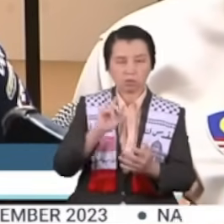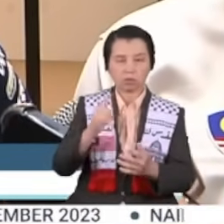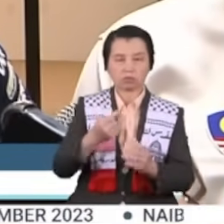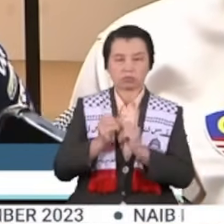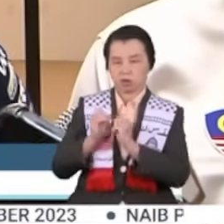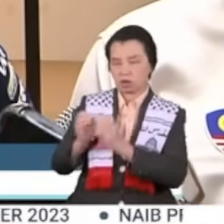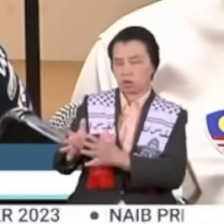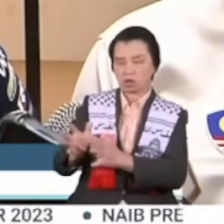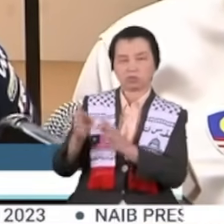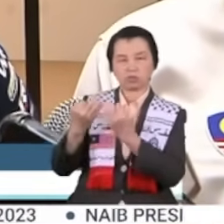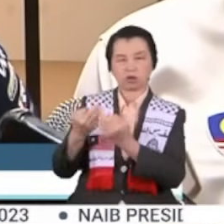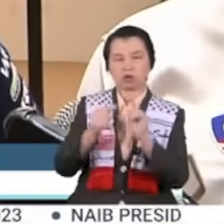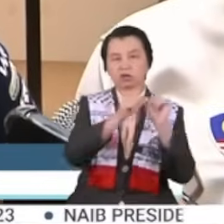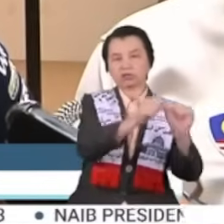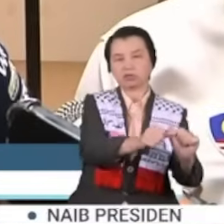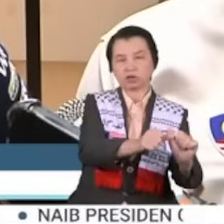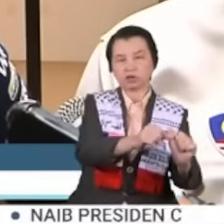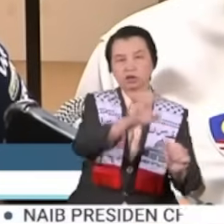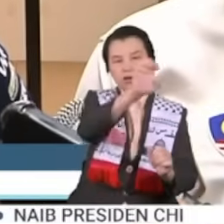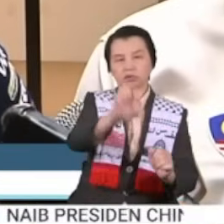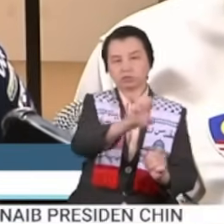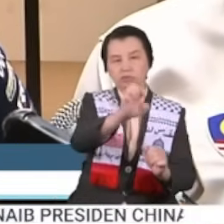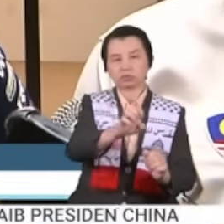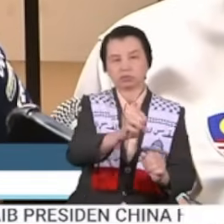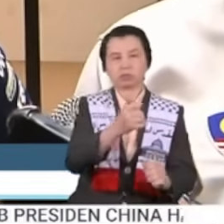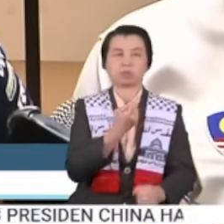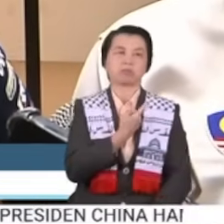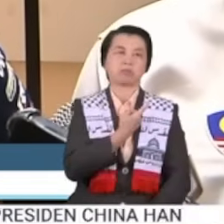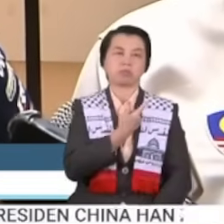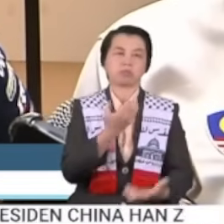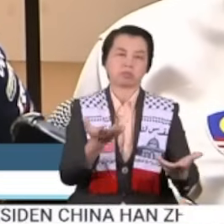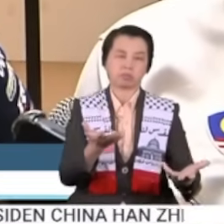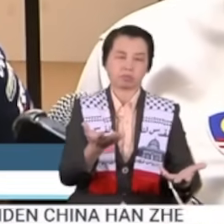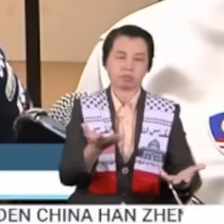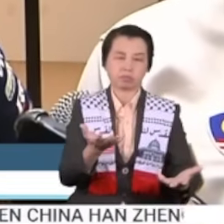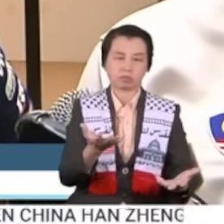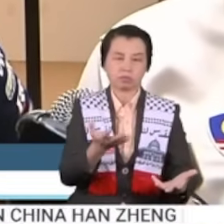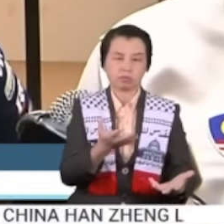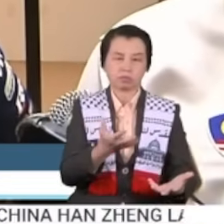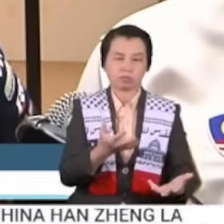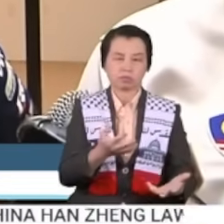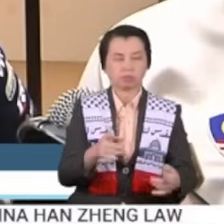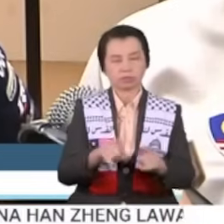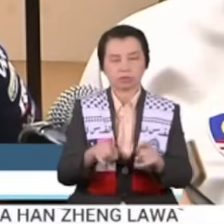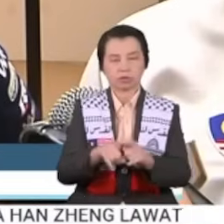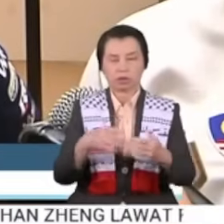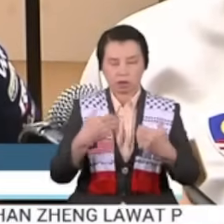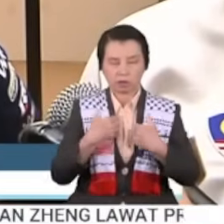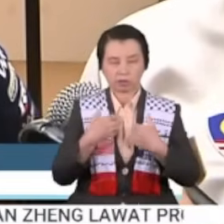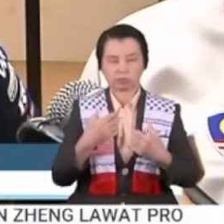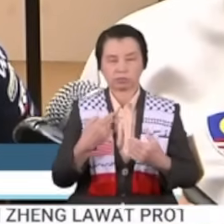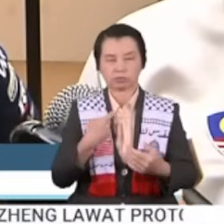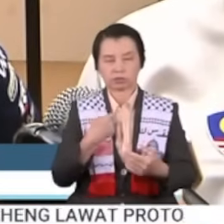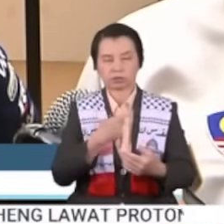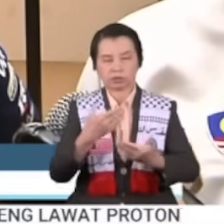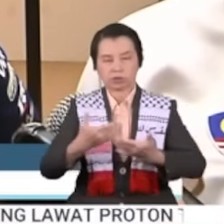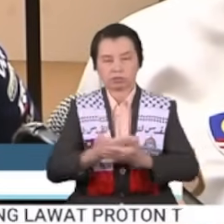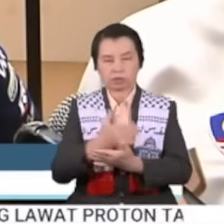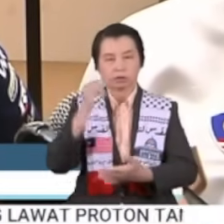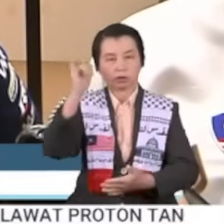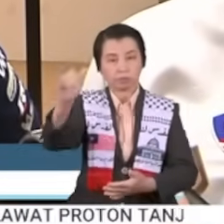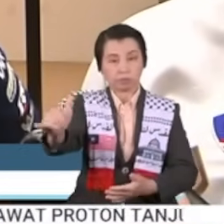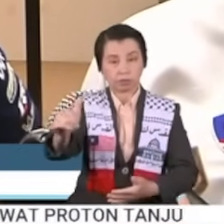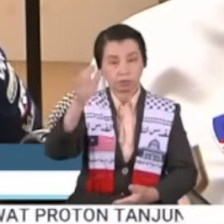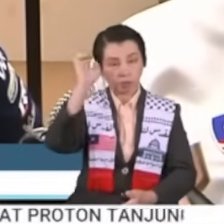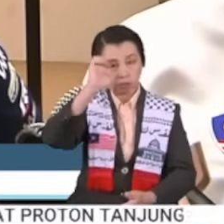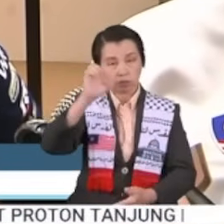keluarga duduk di Europe berseorangan camid jugang Rid kita yang pergi ke